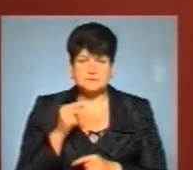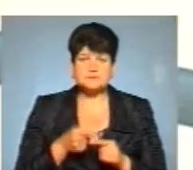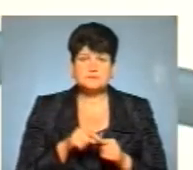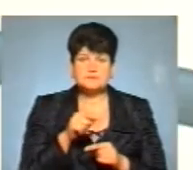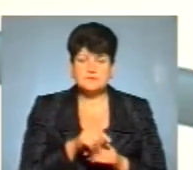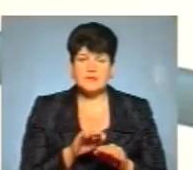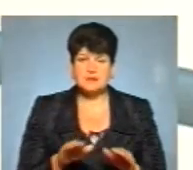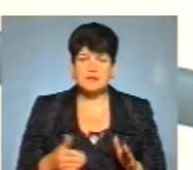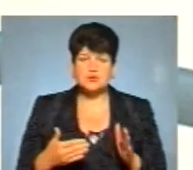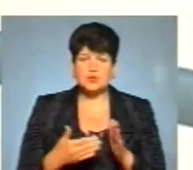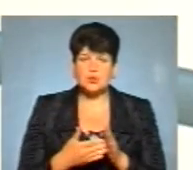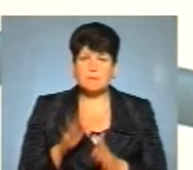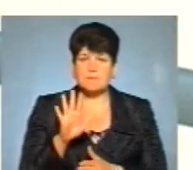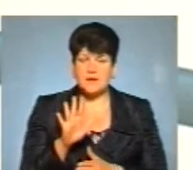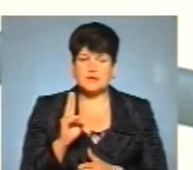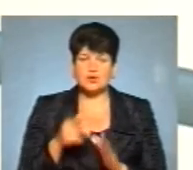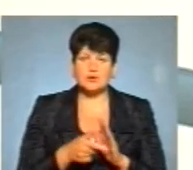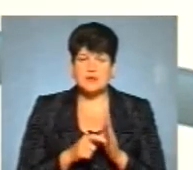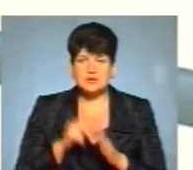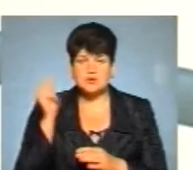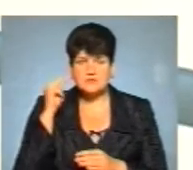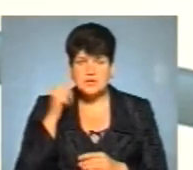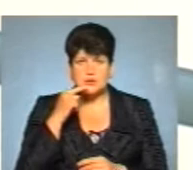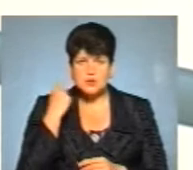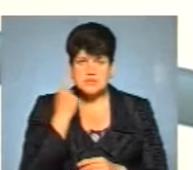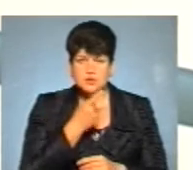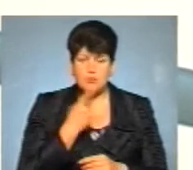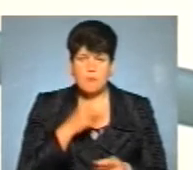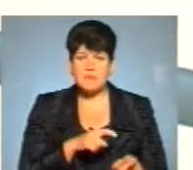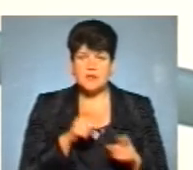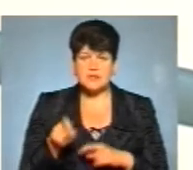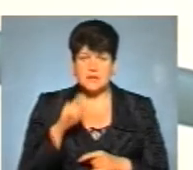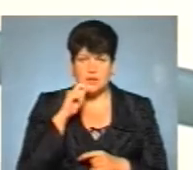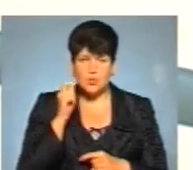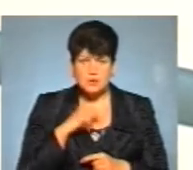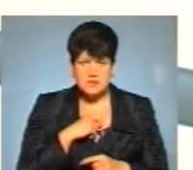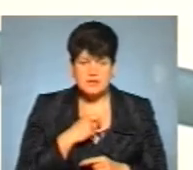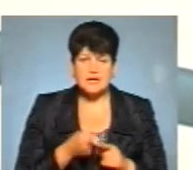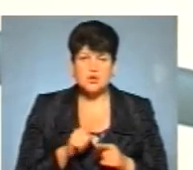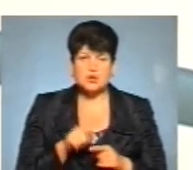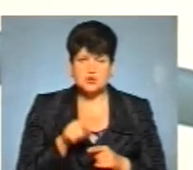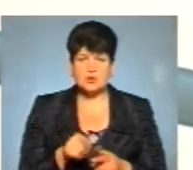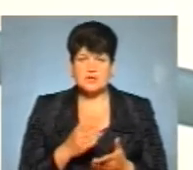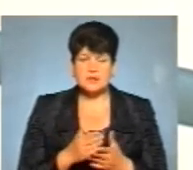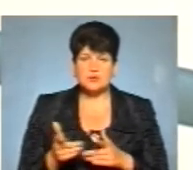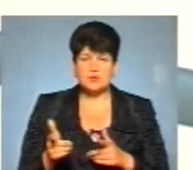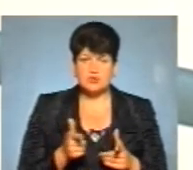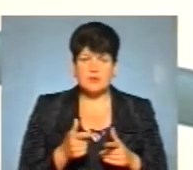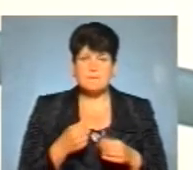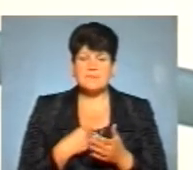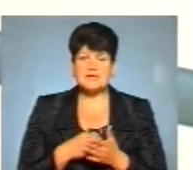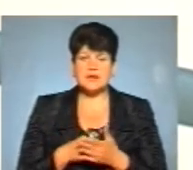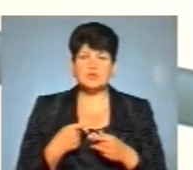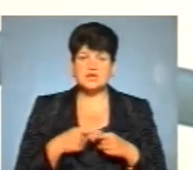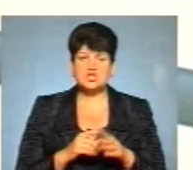дітей, що до 5 класу навчалися російською мовою, перейти на українську мову. Для цього підготовлено і матеріально-технічна база,